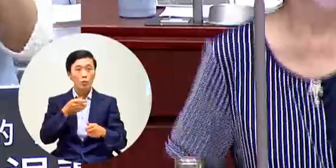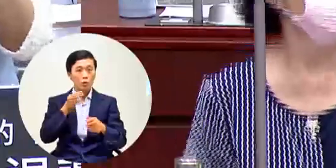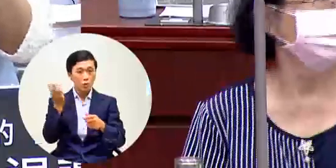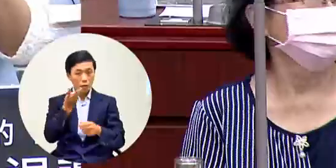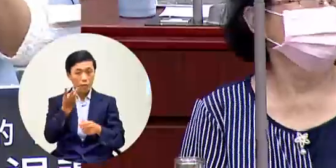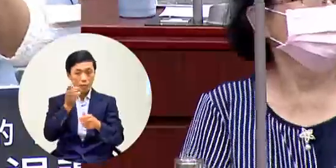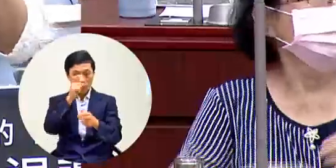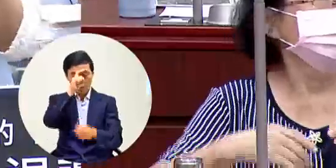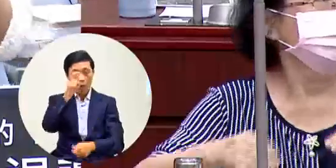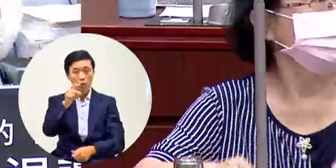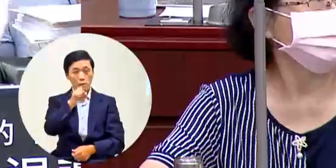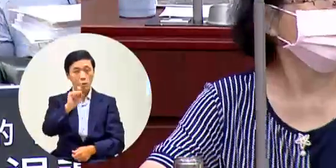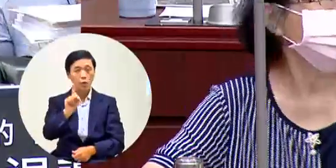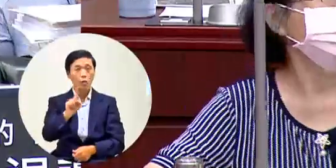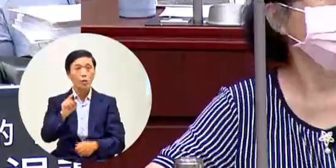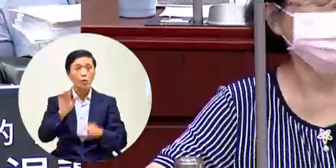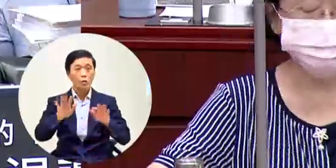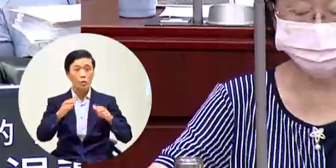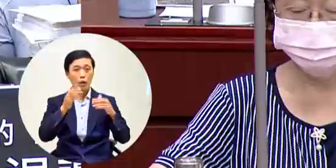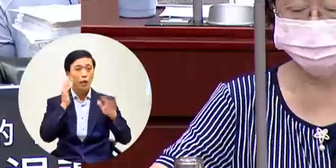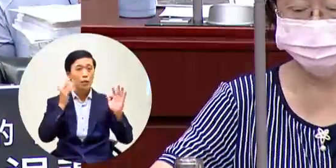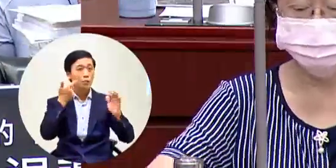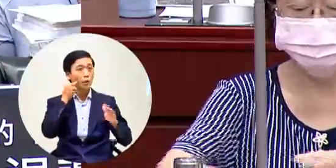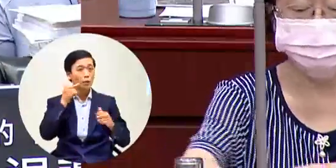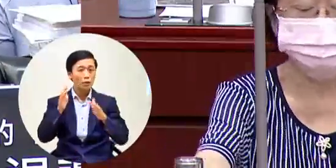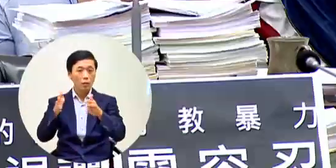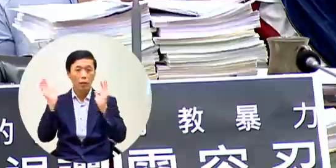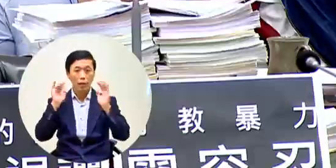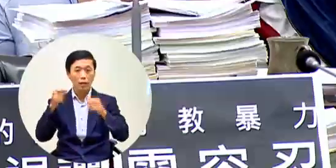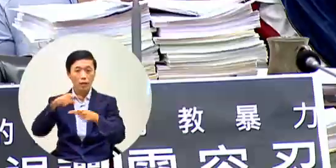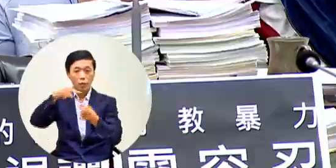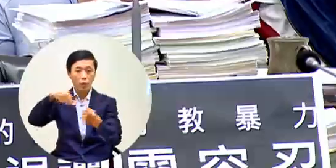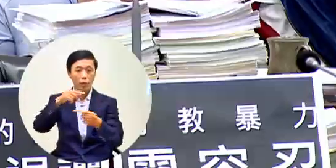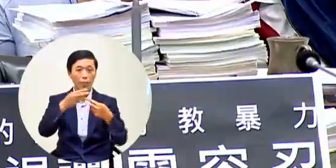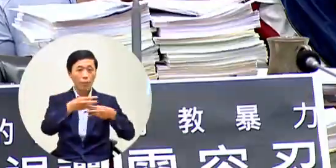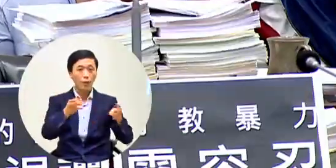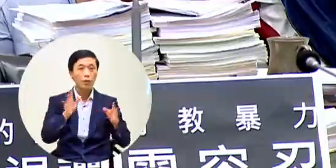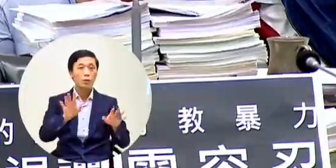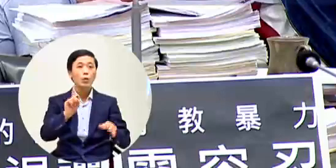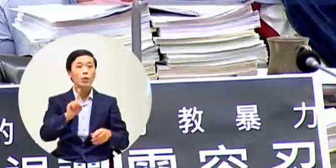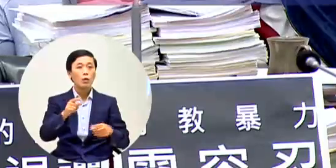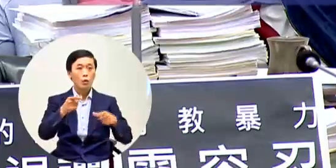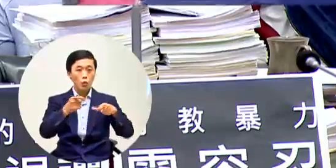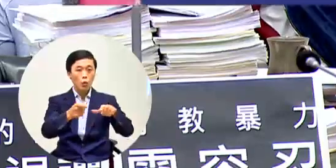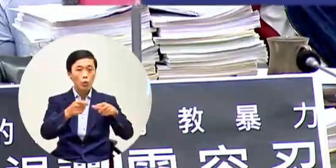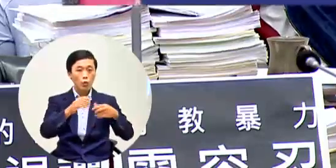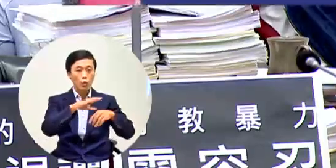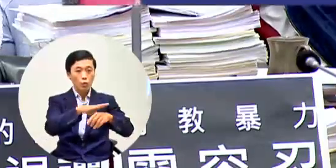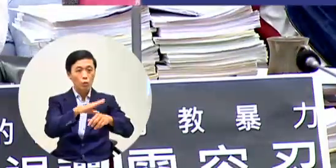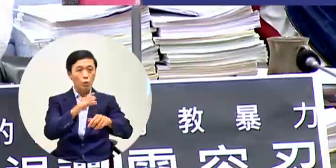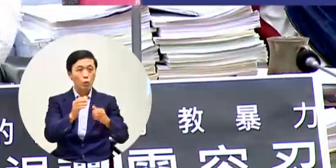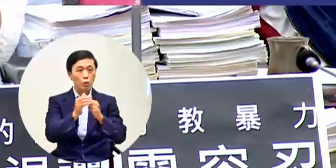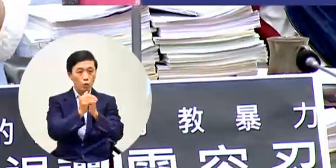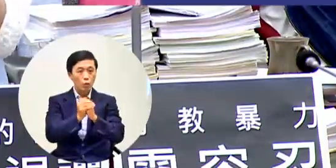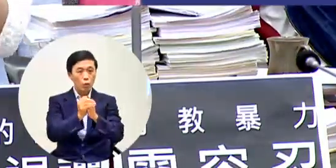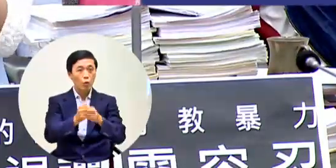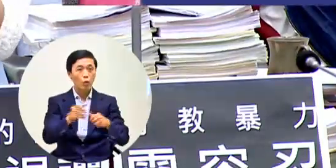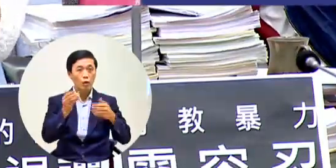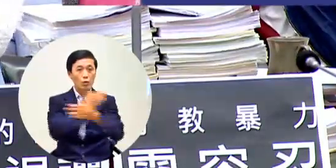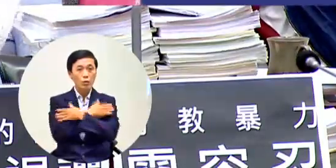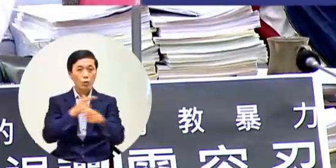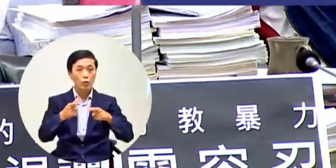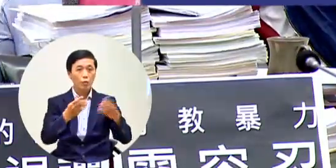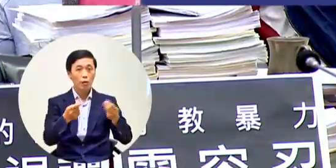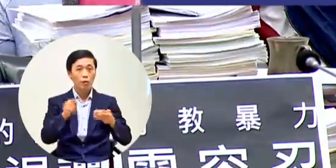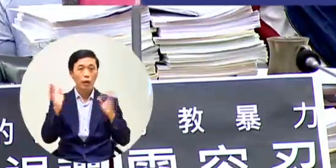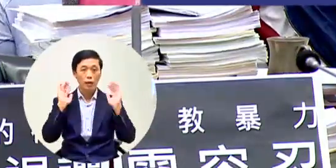个。目前家长没有办法转班，是因为没有公托了。但是有些家长担心孩子还是在里面持续受虐，他们